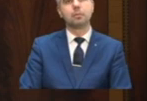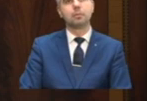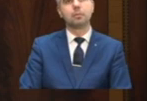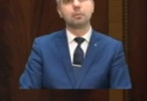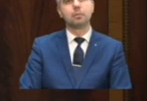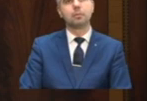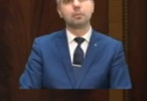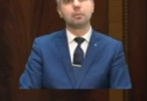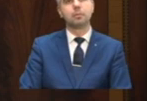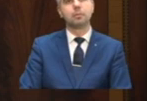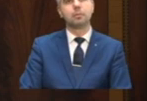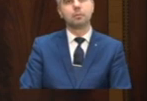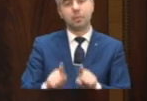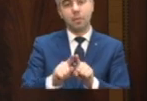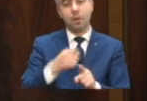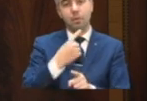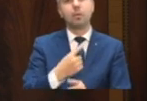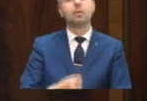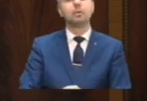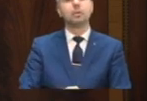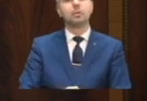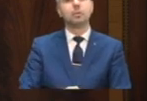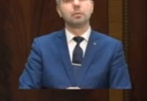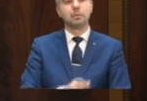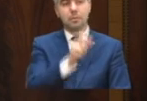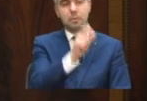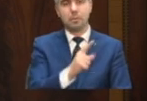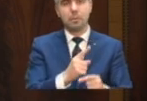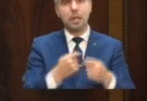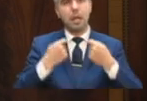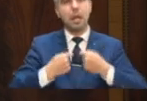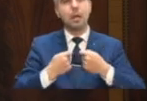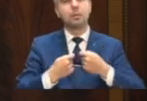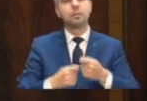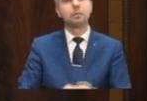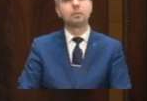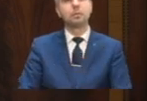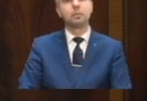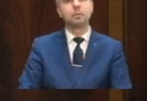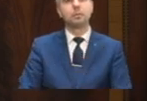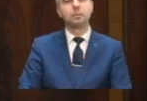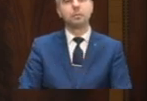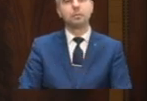يمشي من الجلسة. ولكن أنا السيد النائب المحترم تفضل نقطة النظام.